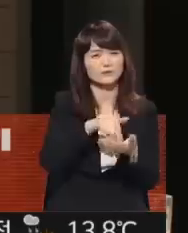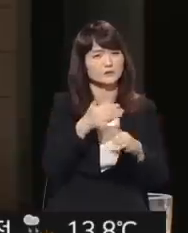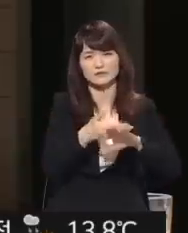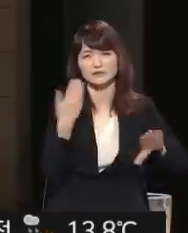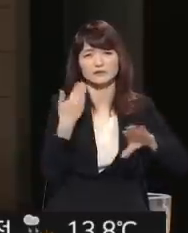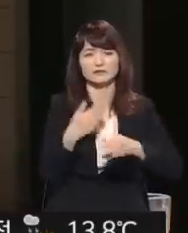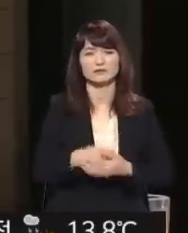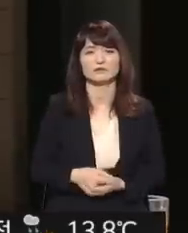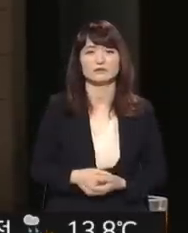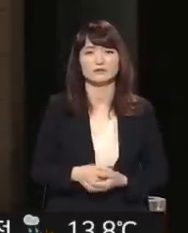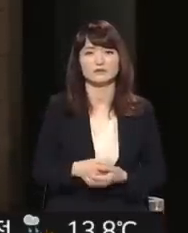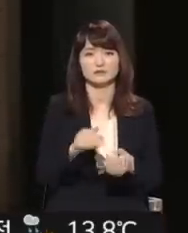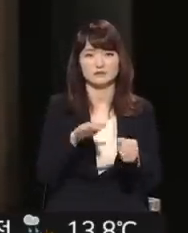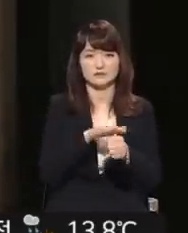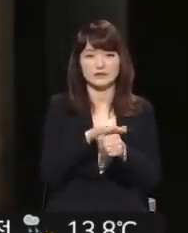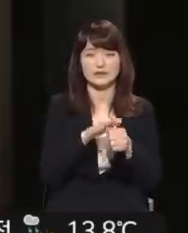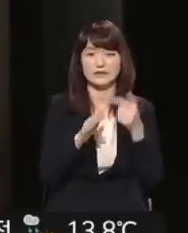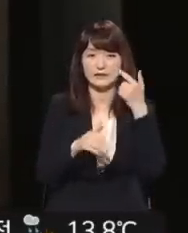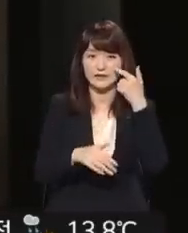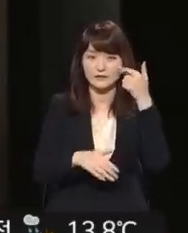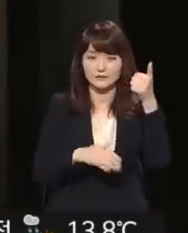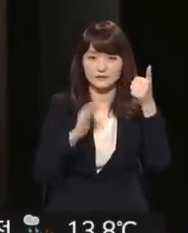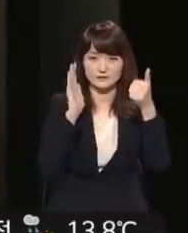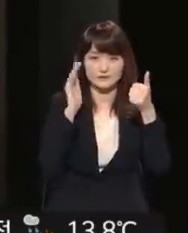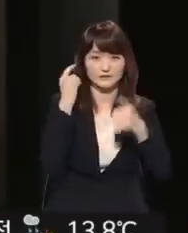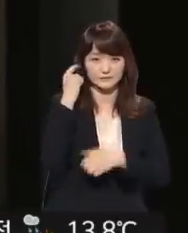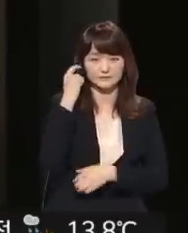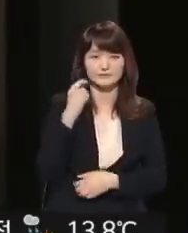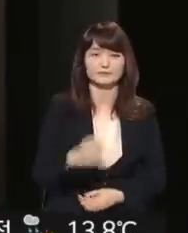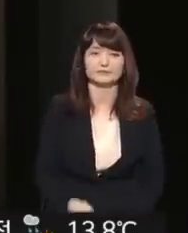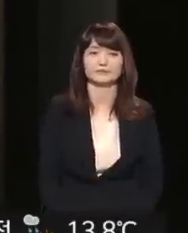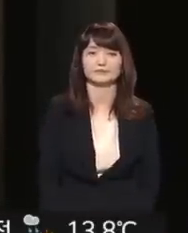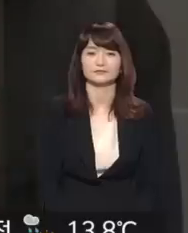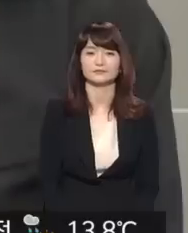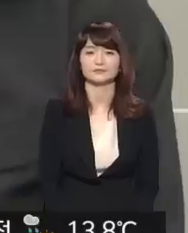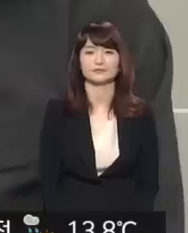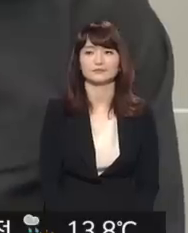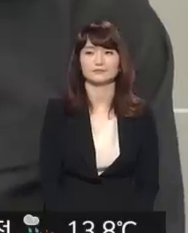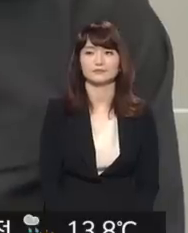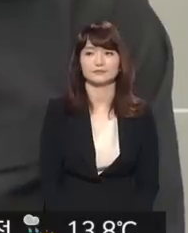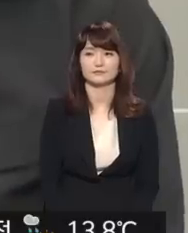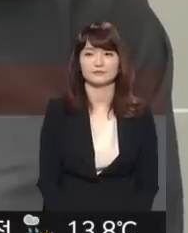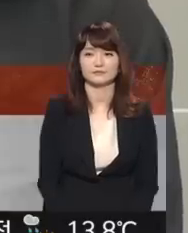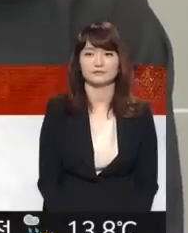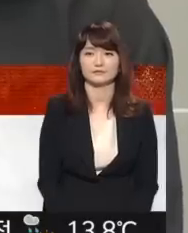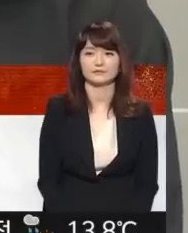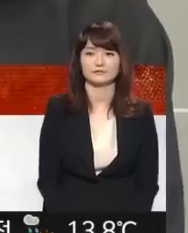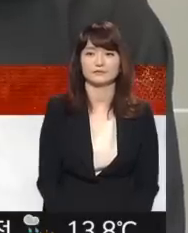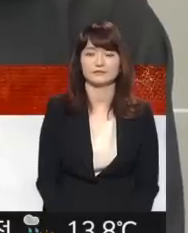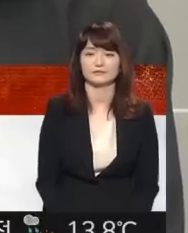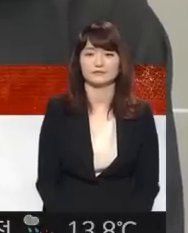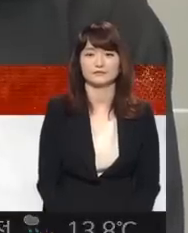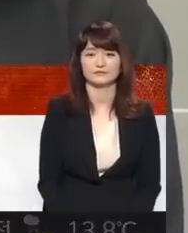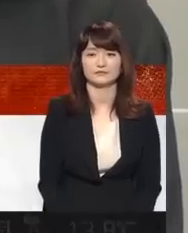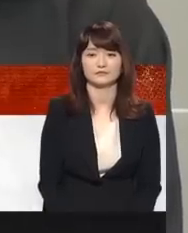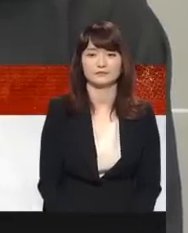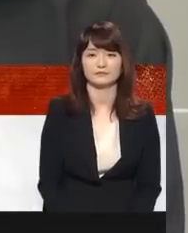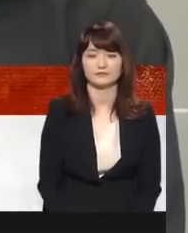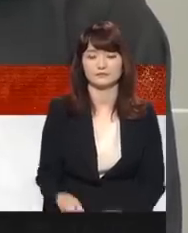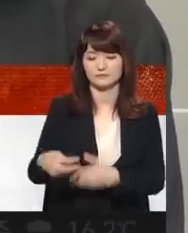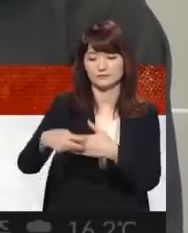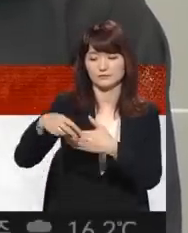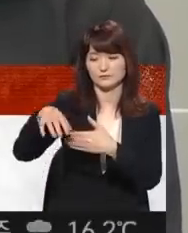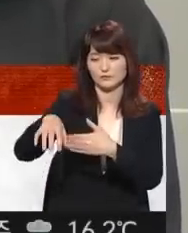자 사랑의 아버지 아버님이 얘기 잠깐 듣고 가시죠 그 사람들이 진짜